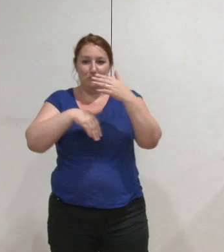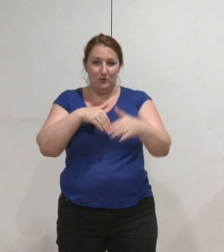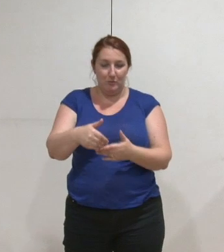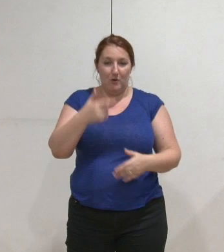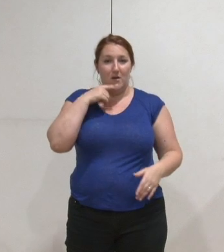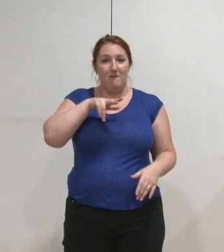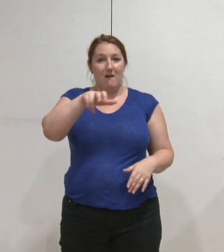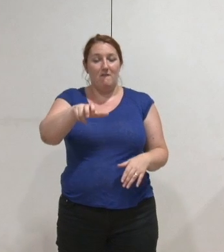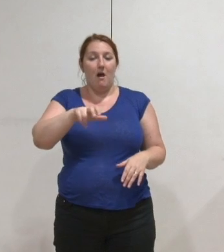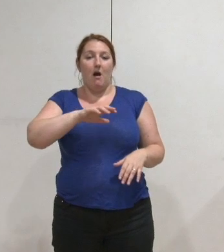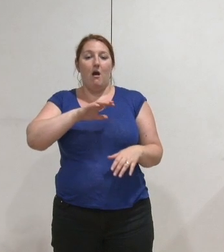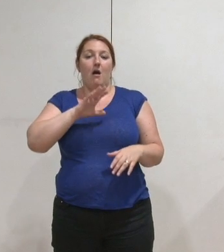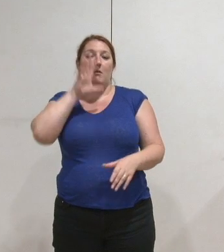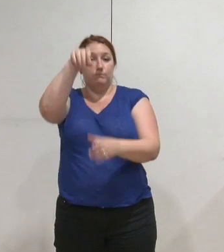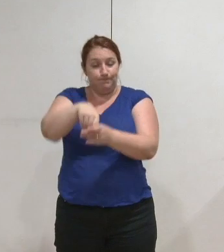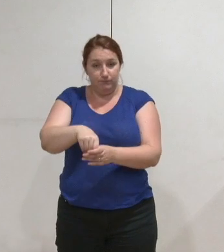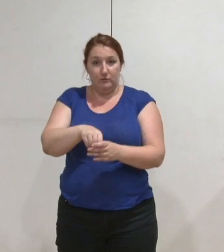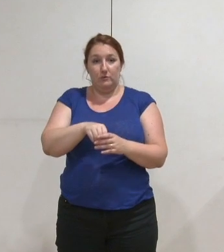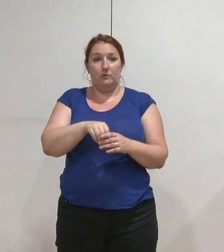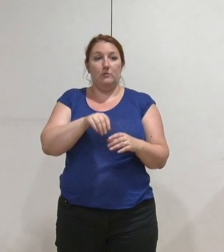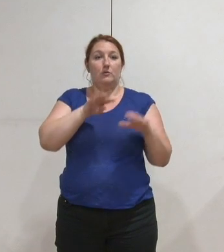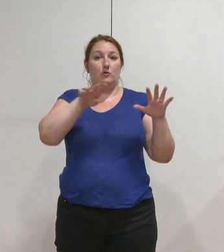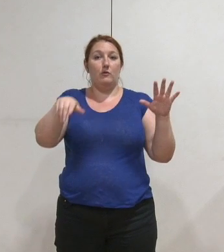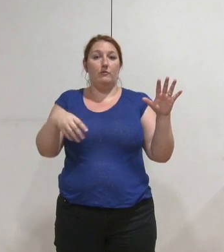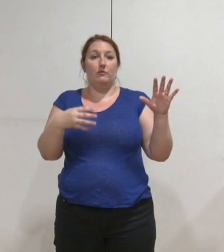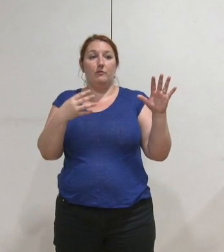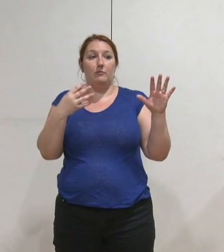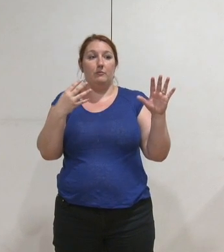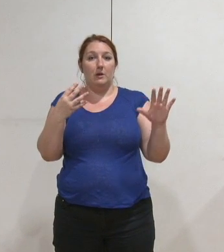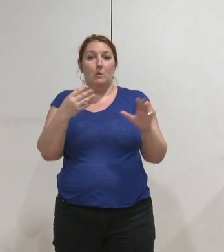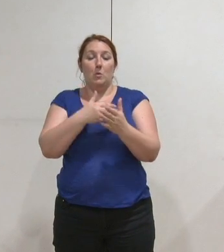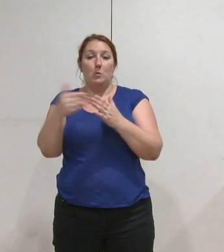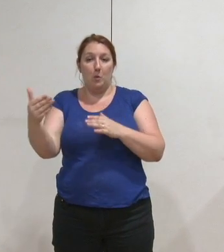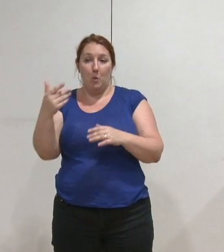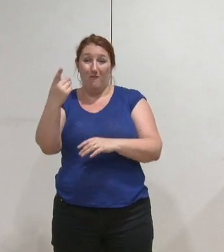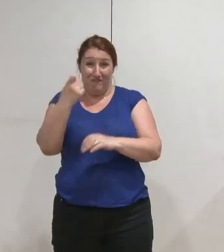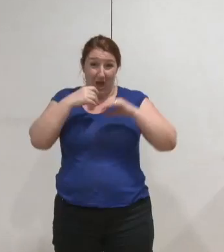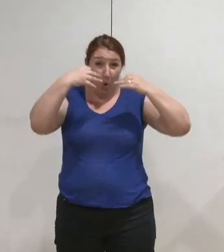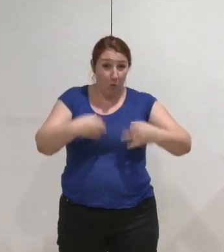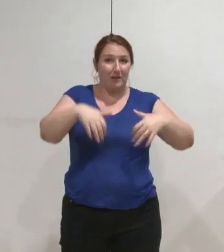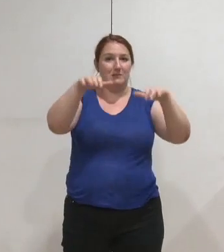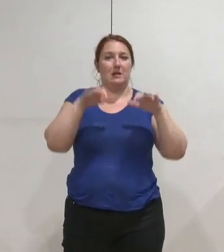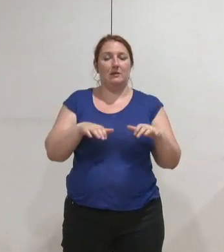9,42 millions d'euros issus des comptes administratifs pour rappel